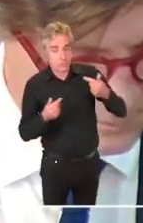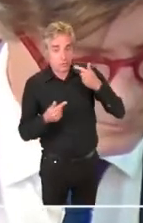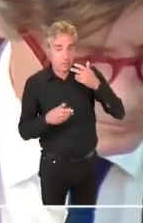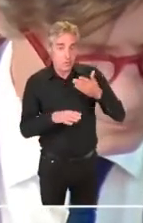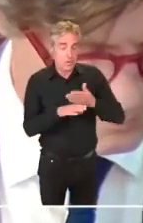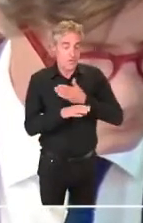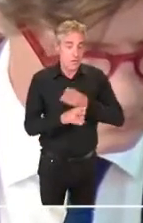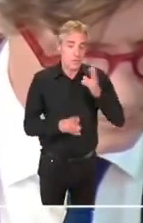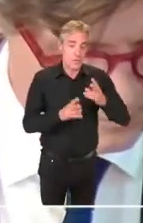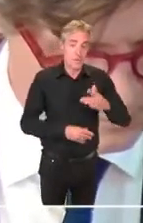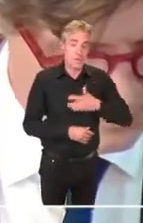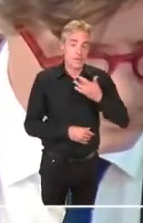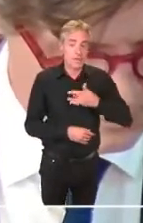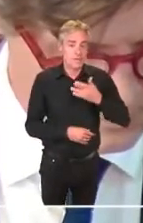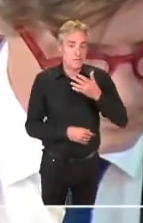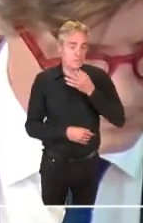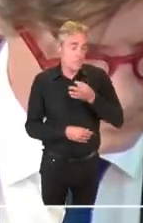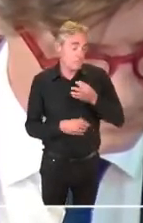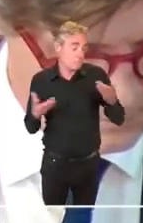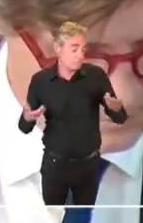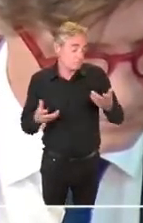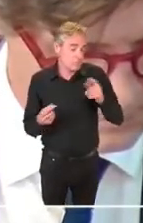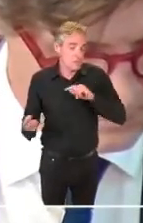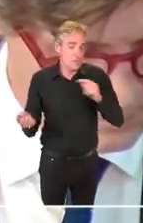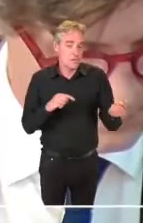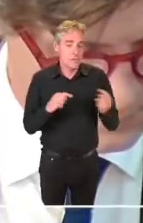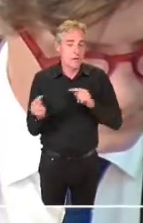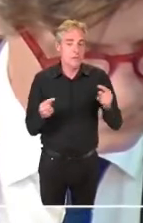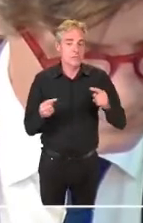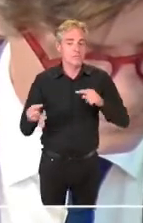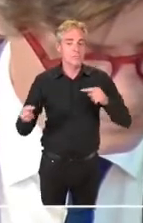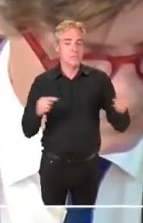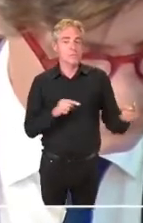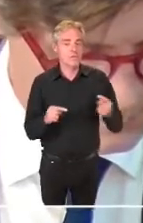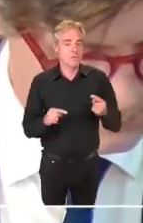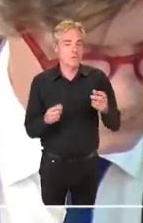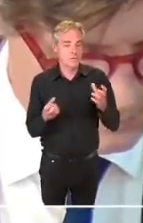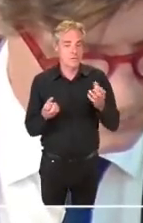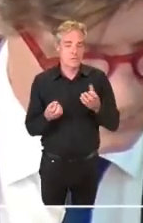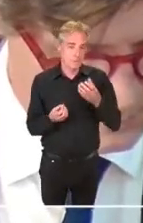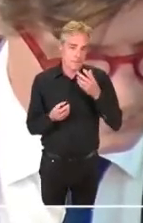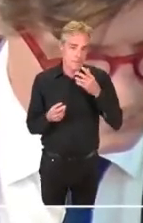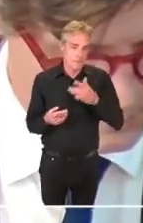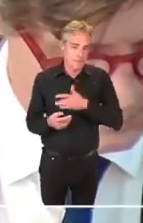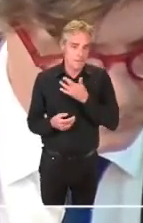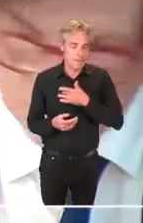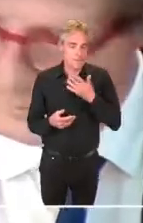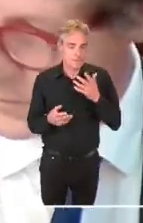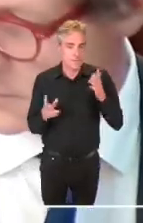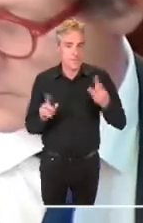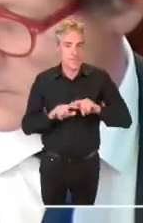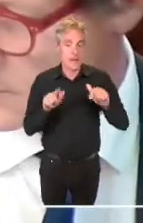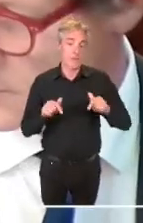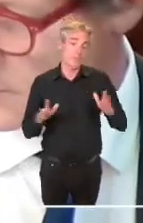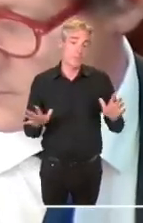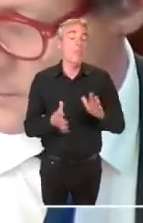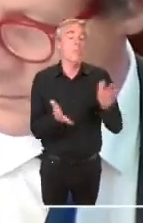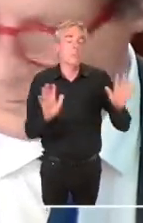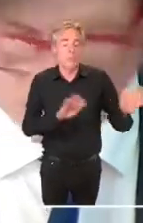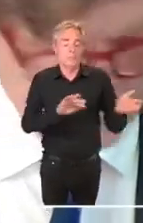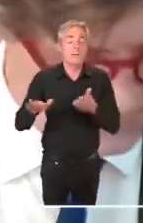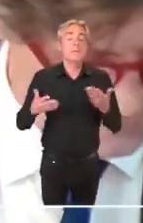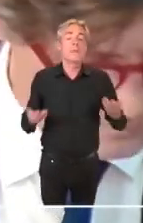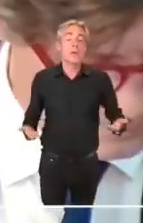là aussi intéressantes. Je trouve que ça fait partie des débats qui sont contradictoires. Ils sont intéressants, pas ici.